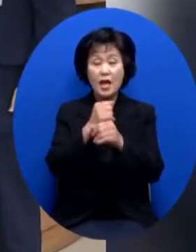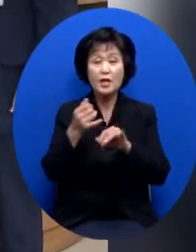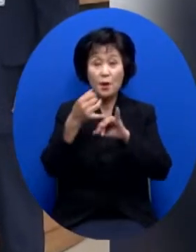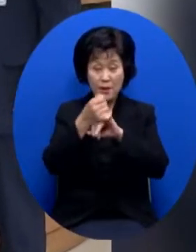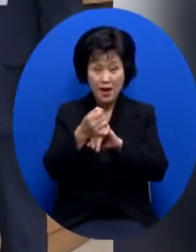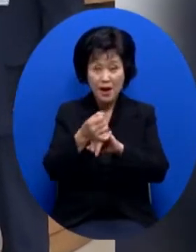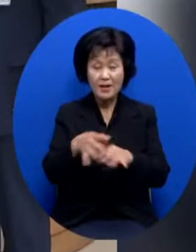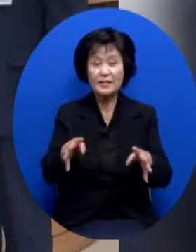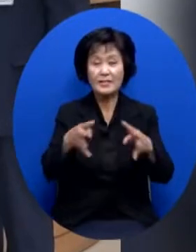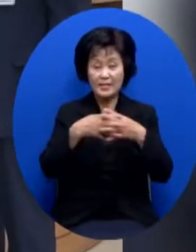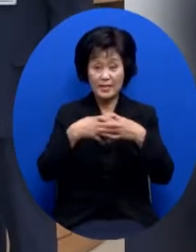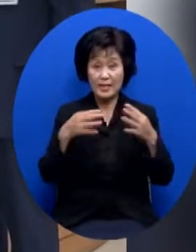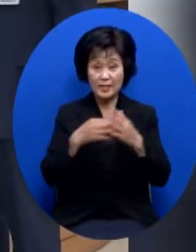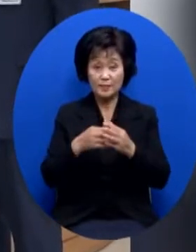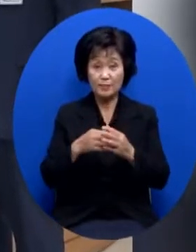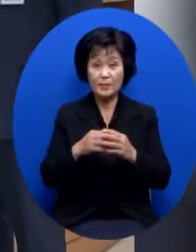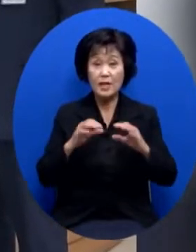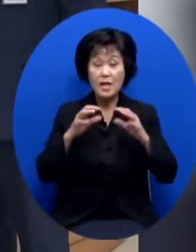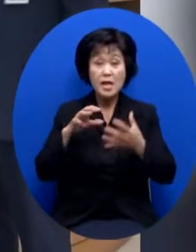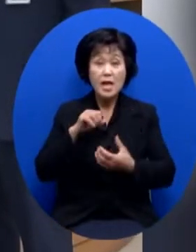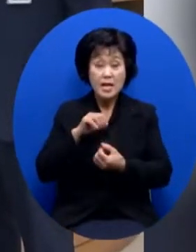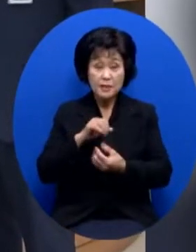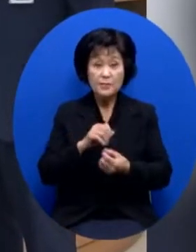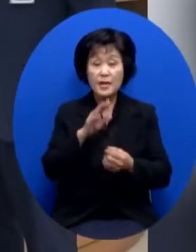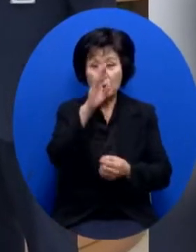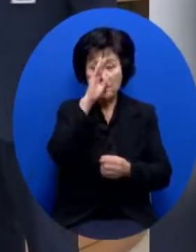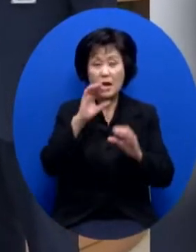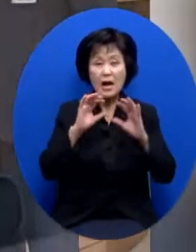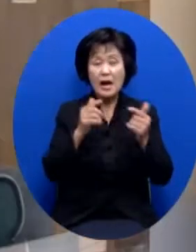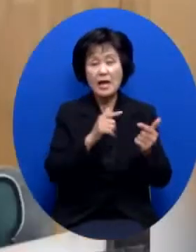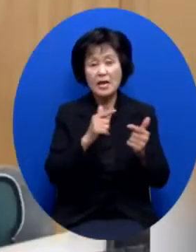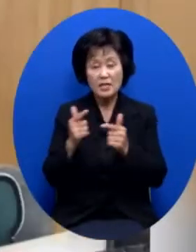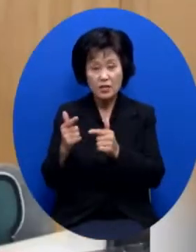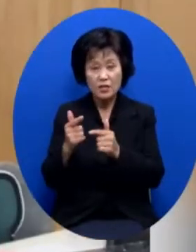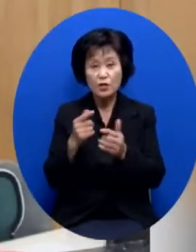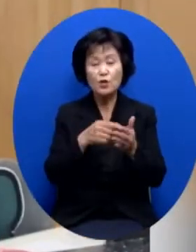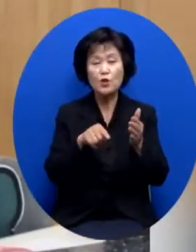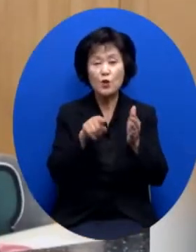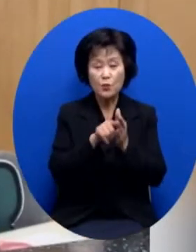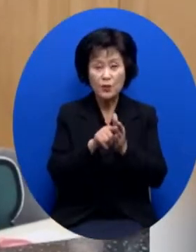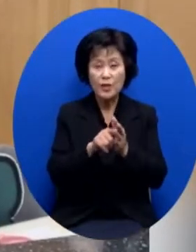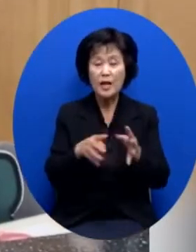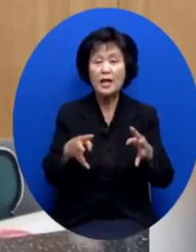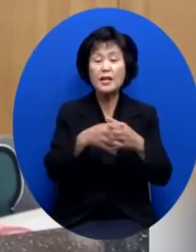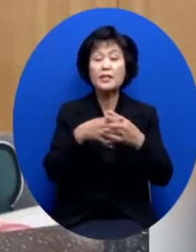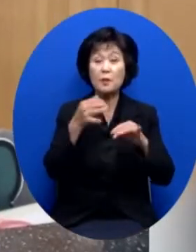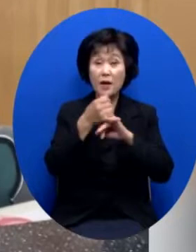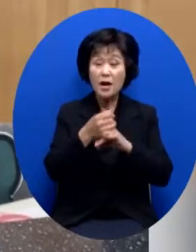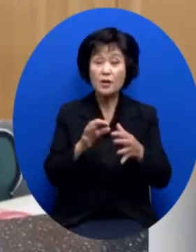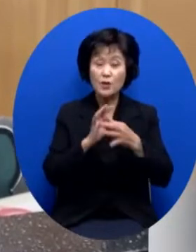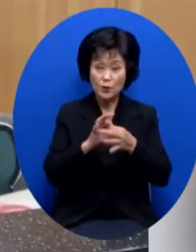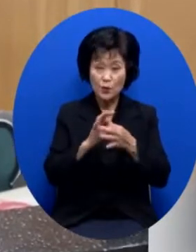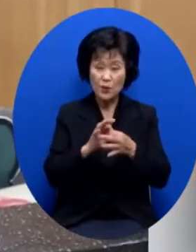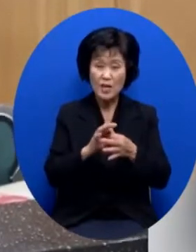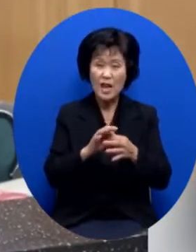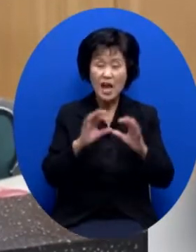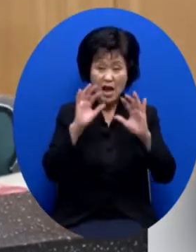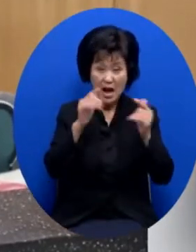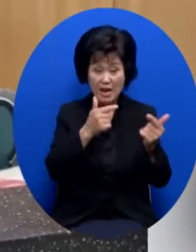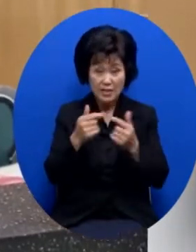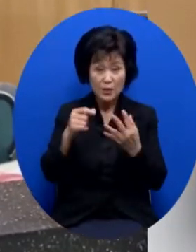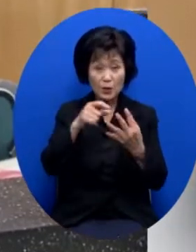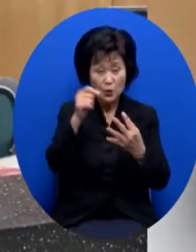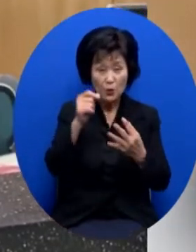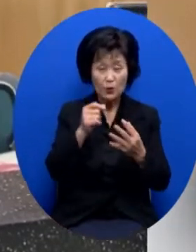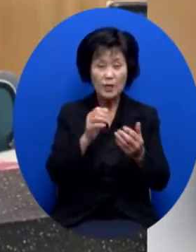해외 심장병 어린이 초청 사업의 일환으로 체결한 협약을 통해 심장병으로 고통받는 아이들을 선정해 진료와 수술을